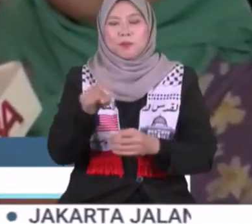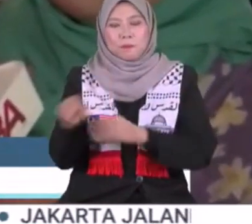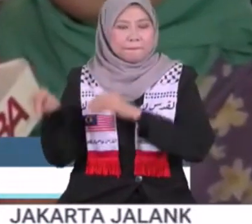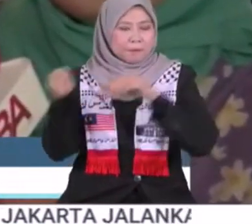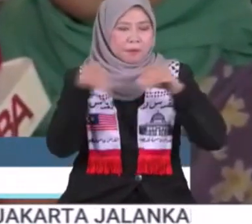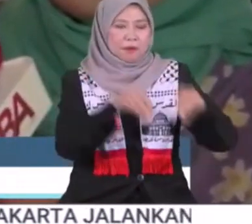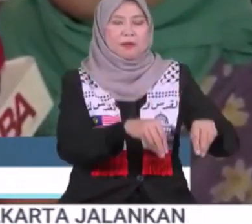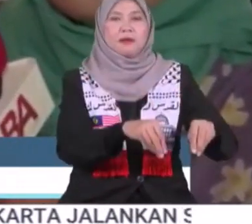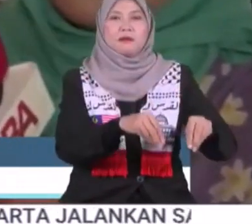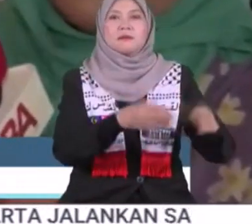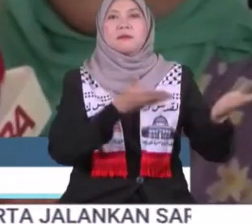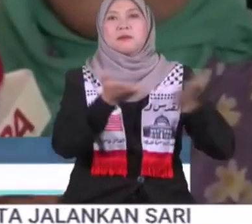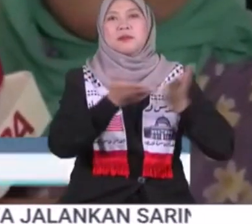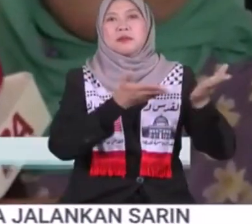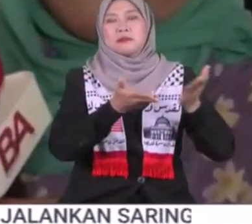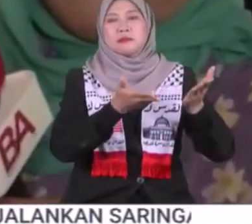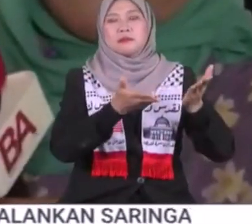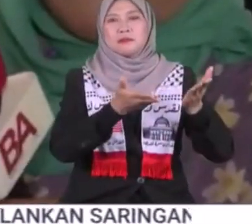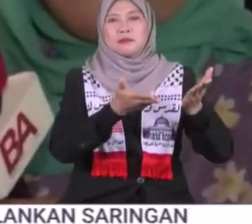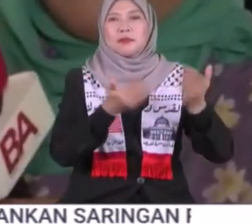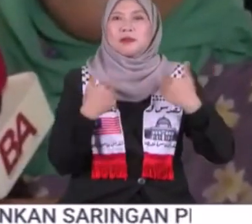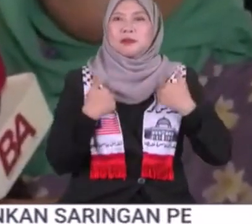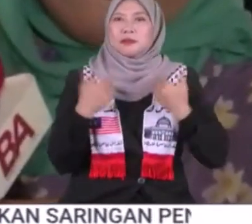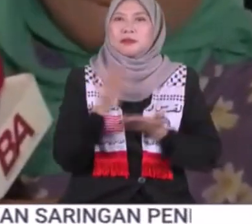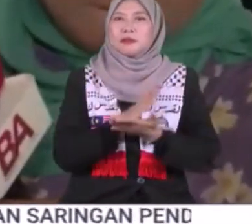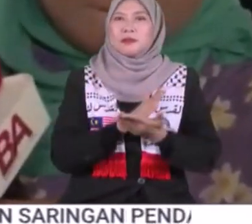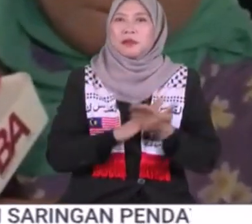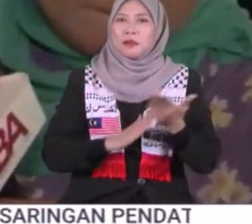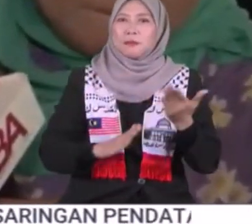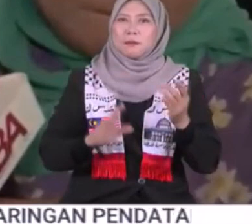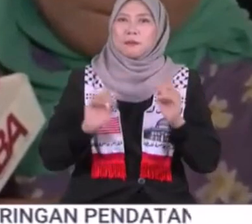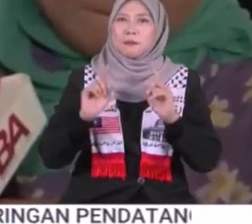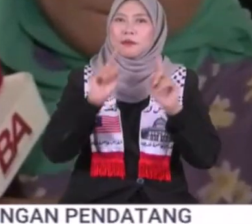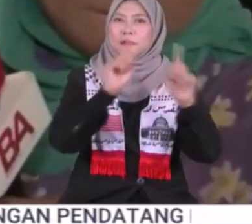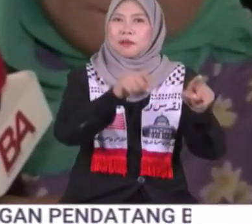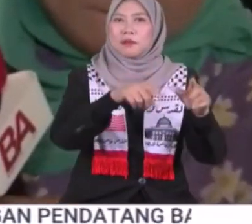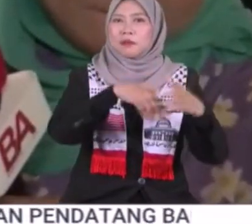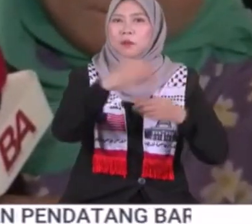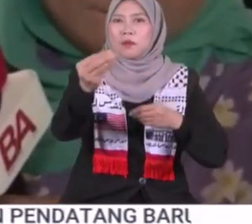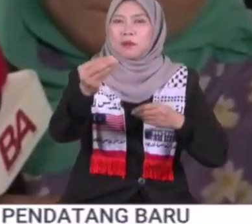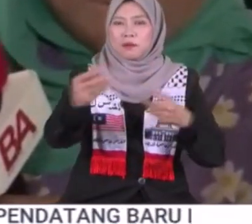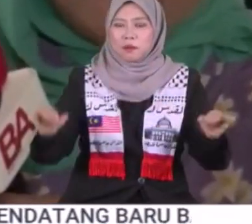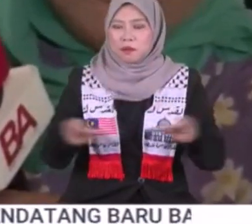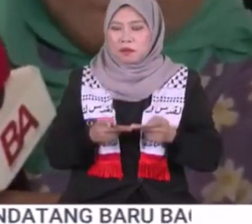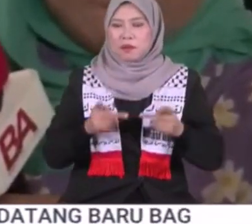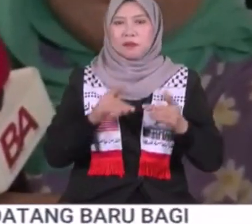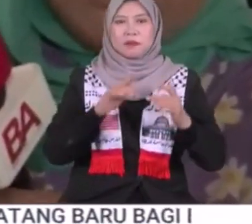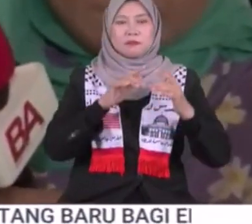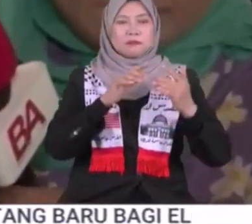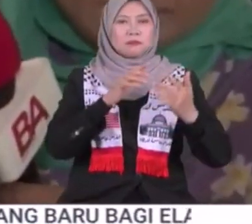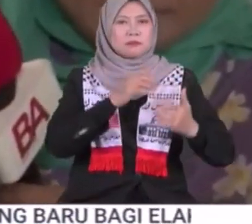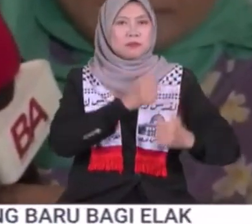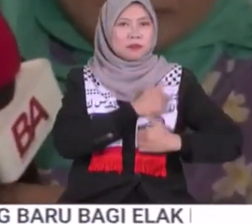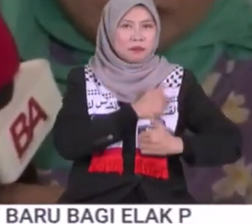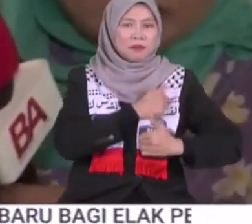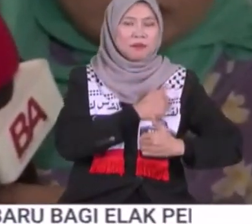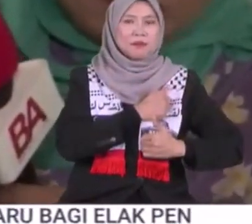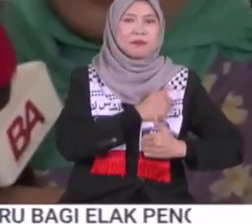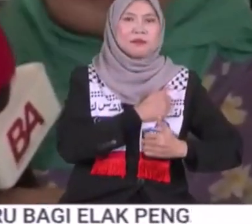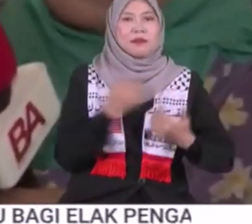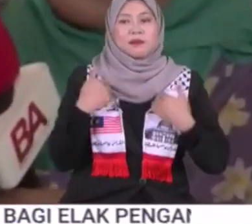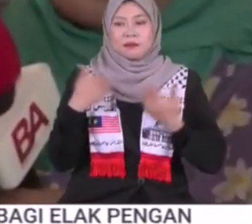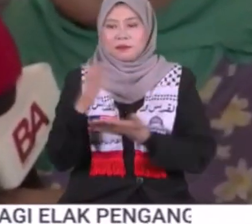pindahkan beberapa perkhidmatan. Ada yang terpaksa pergi luar daripada kawasan kem, manakala ada